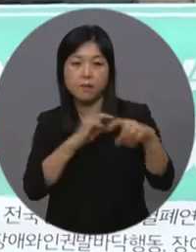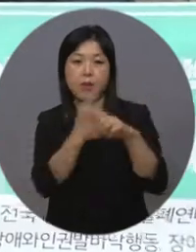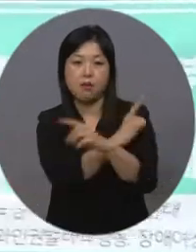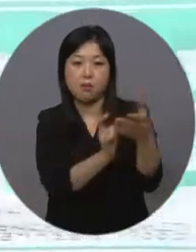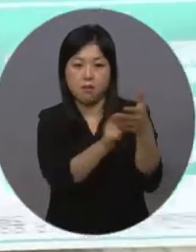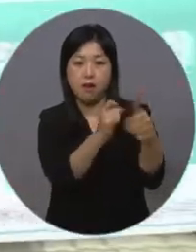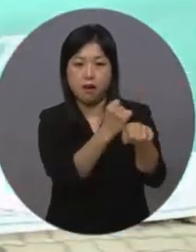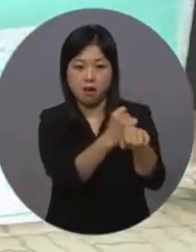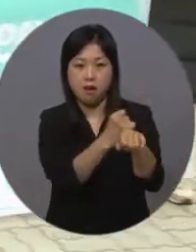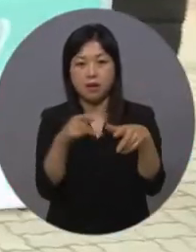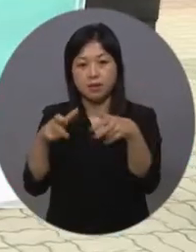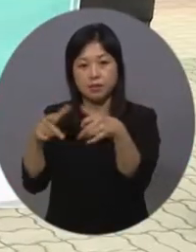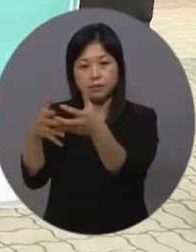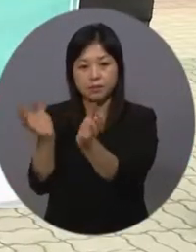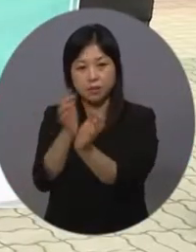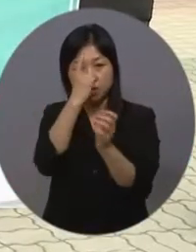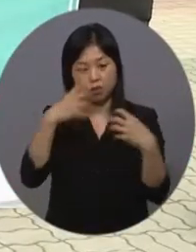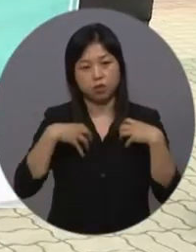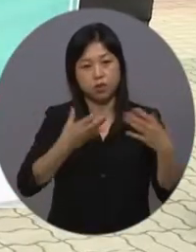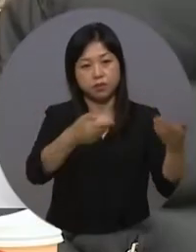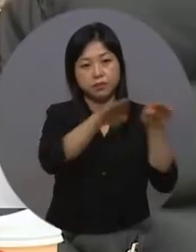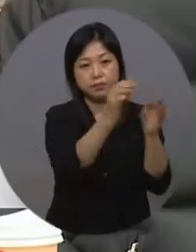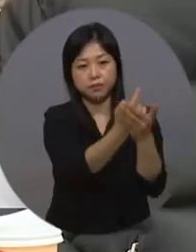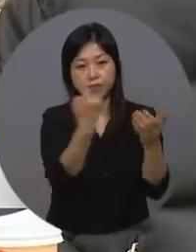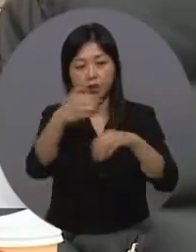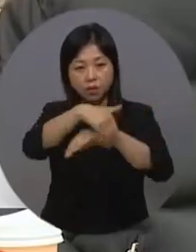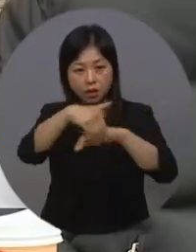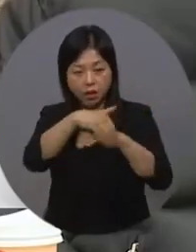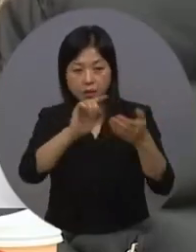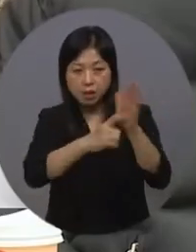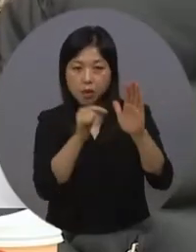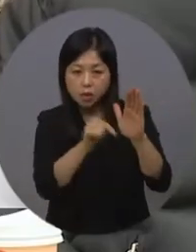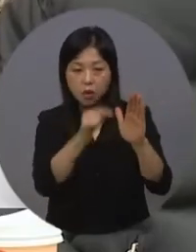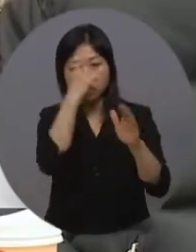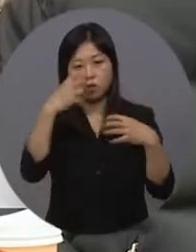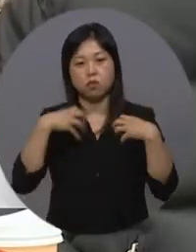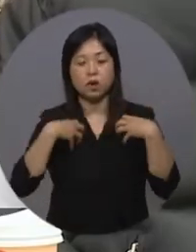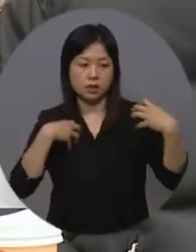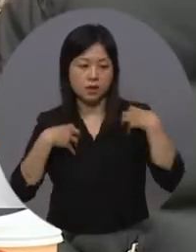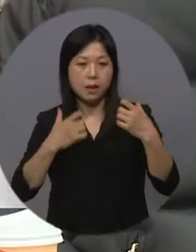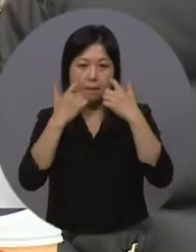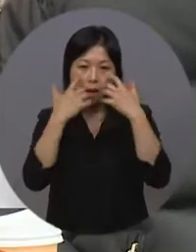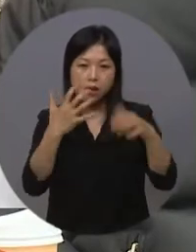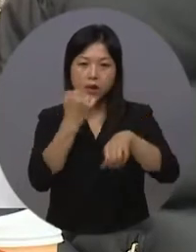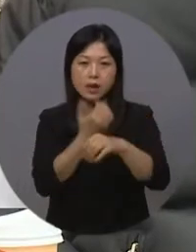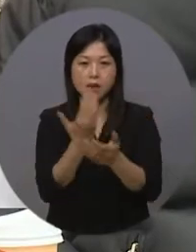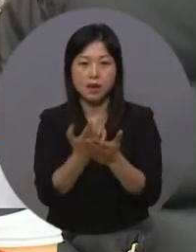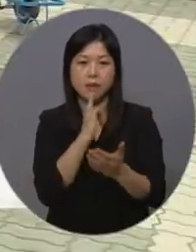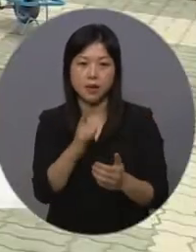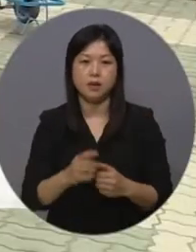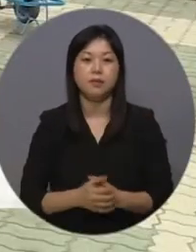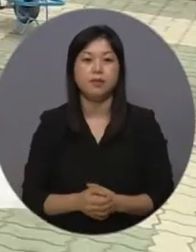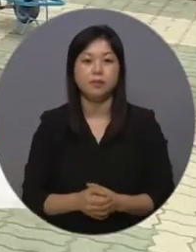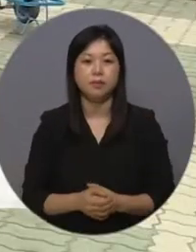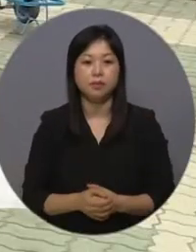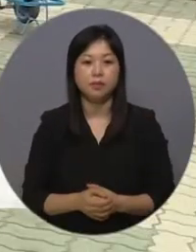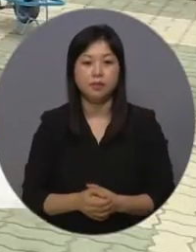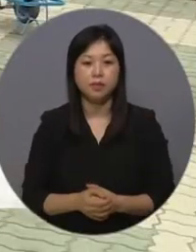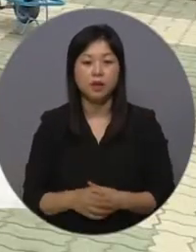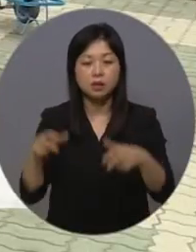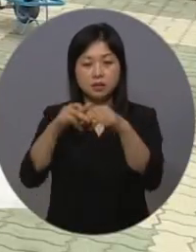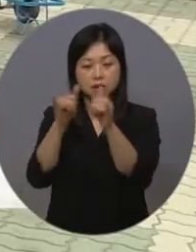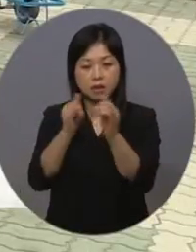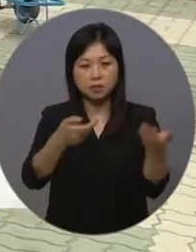이에 장애계가 정부의 탈시설 로드맵에 대해 정부의 책임을 명확히 할 것을 요청하고 나섰습니다. 또한